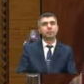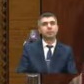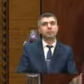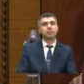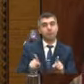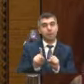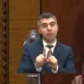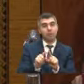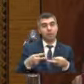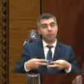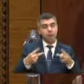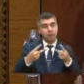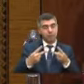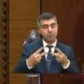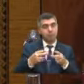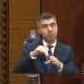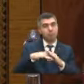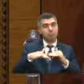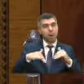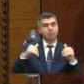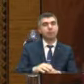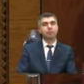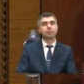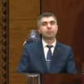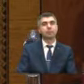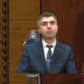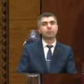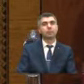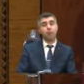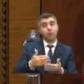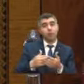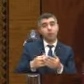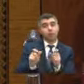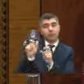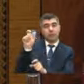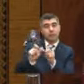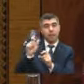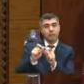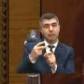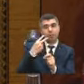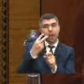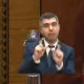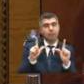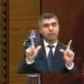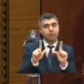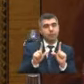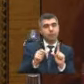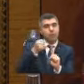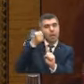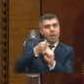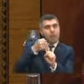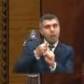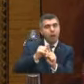لإطلاع المجلس الموقر والرأي العام الوطني من خلالكم على أولويات اشتغال الحكومة في